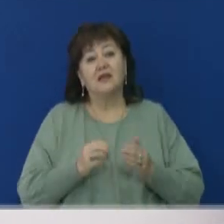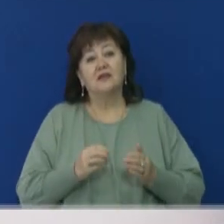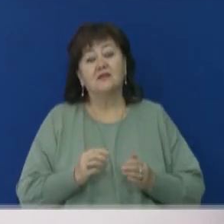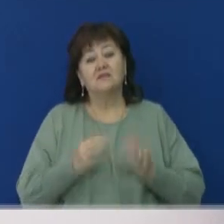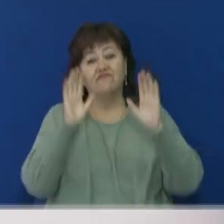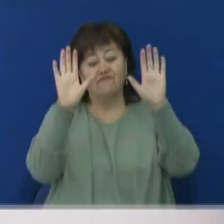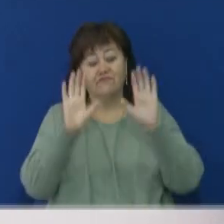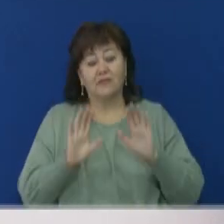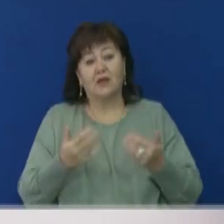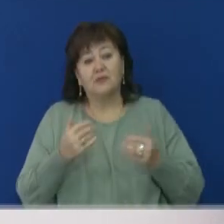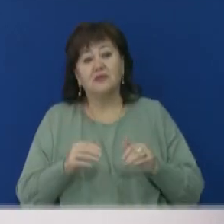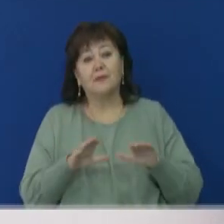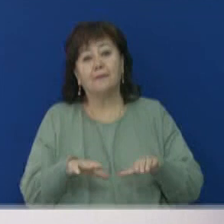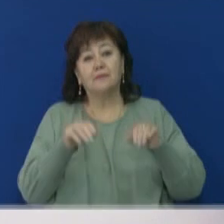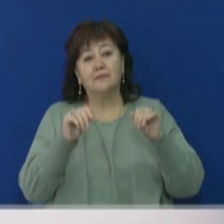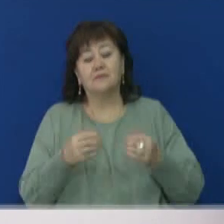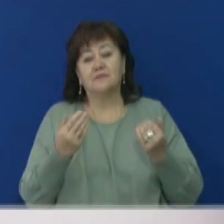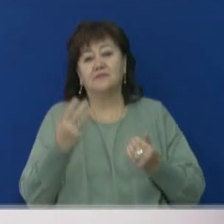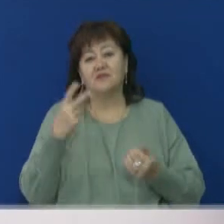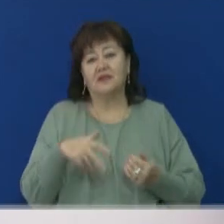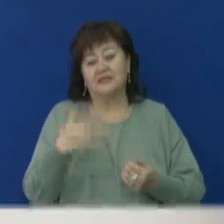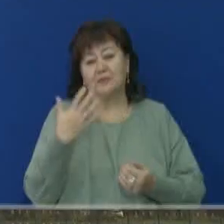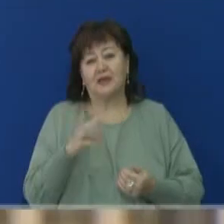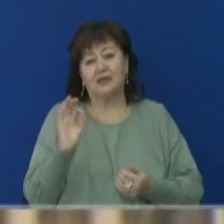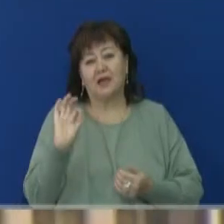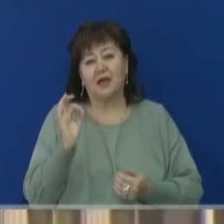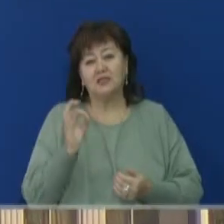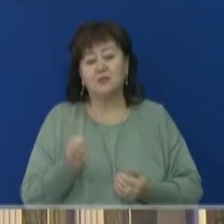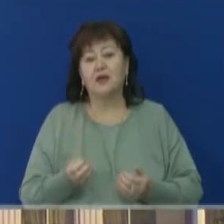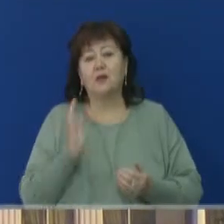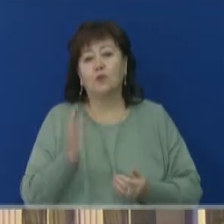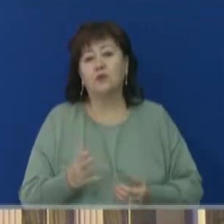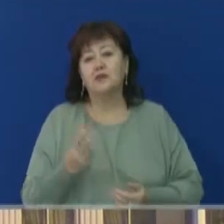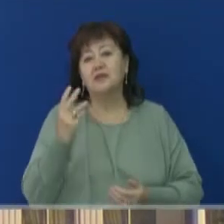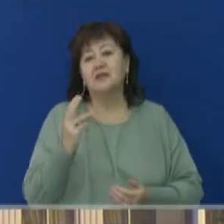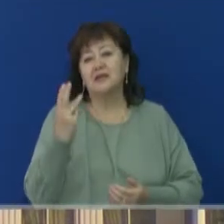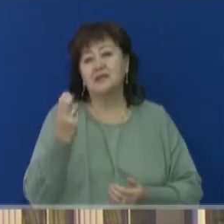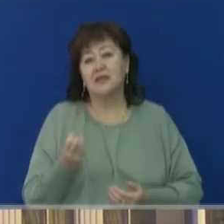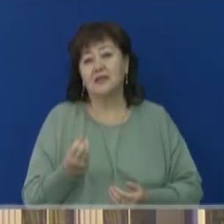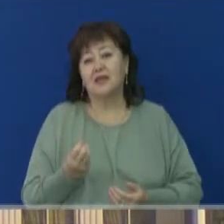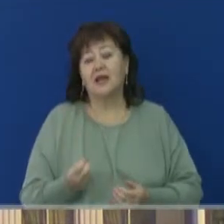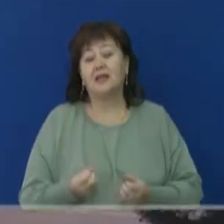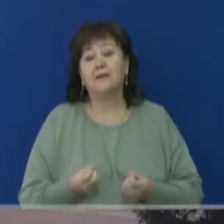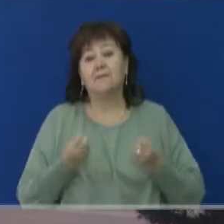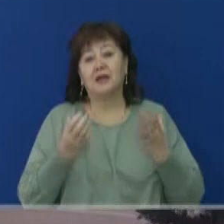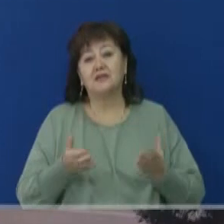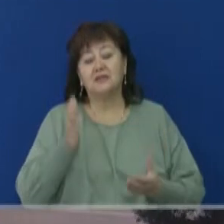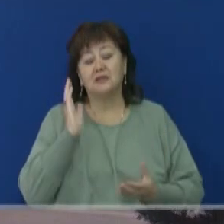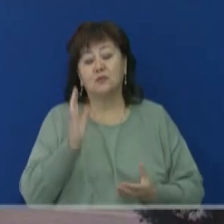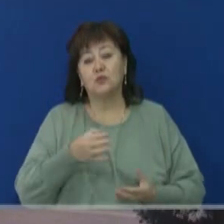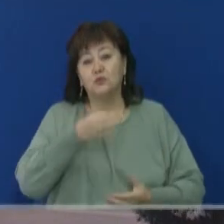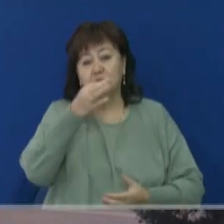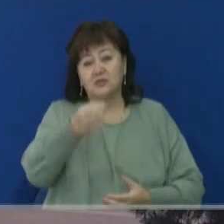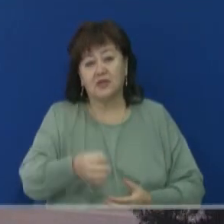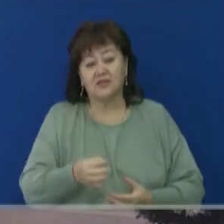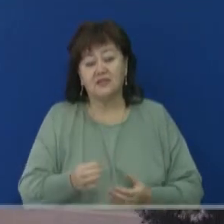сенат депутаттары түзетулер пакетін, оның ішіне 25-ші қазанда ұлттық мереке республика күні деп белгілеу туралы норманы